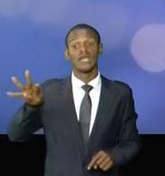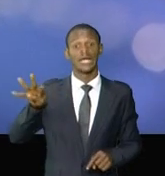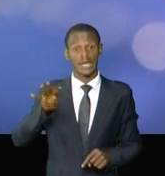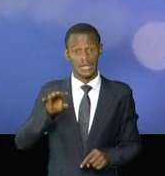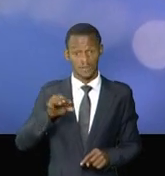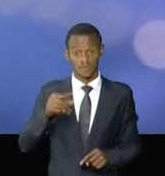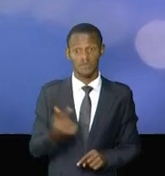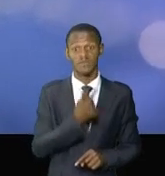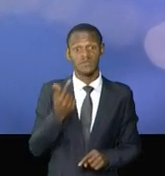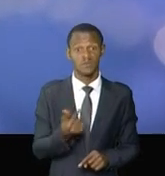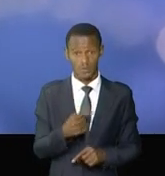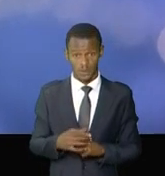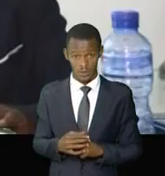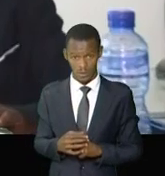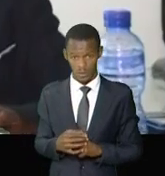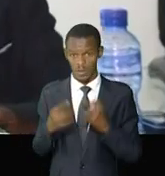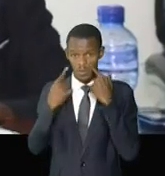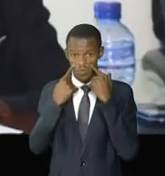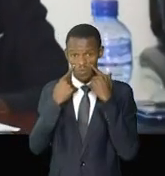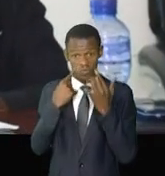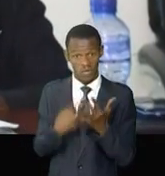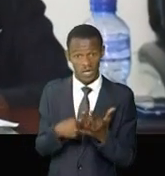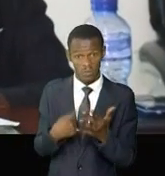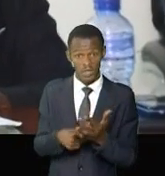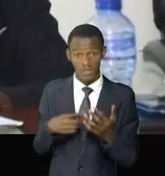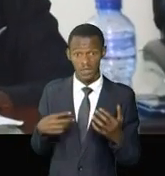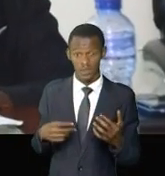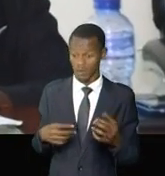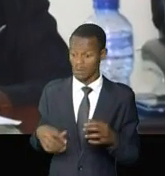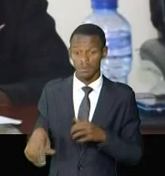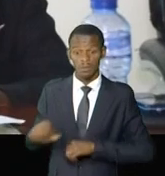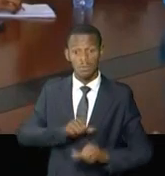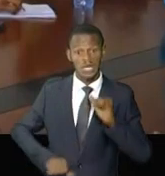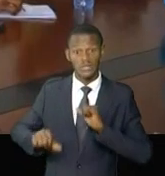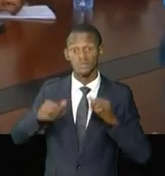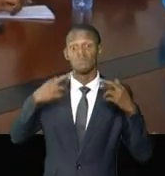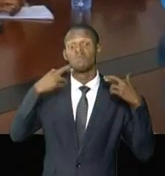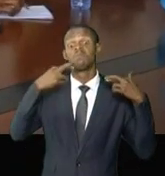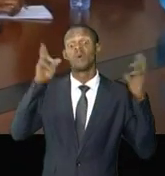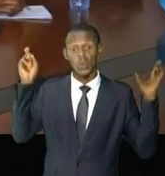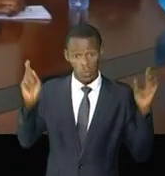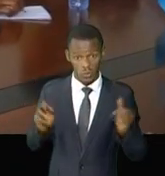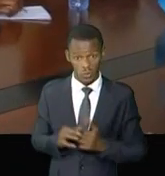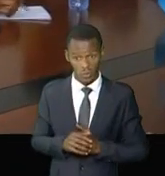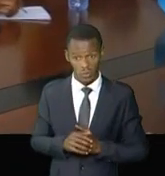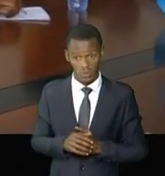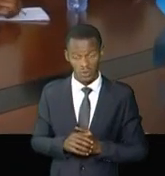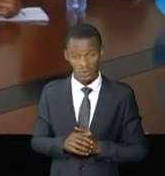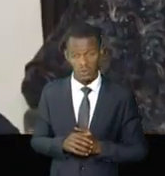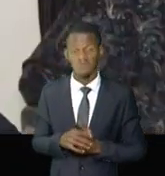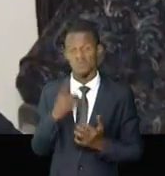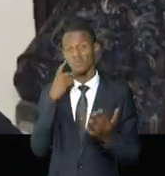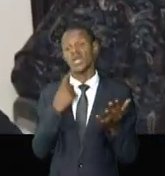est que l'engouement et le succès de l'opération dépassent toutes les prévisions. Du 20 au 28 février reste donc